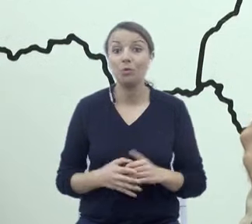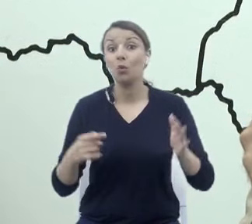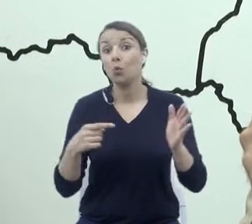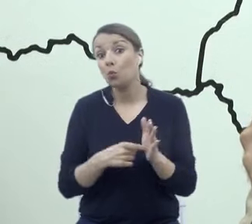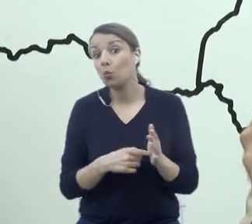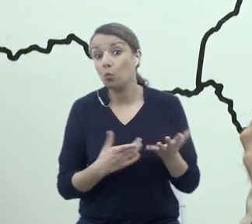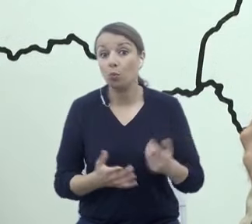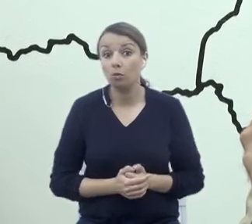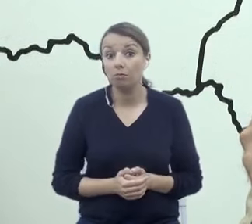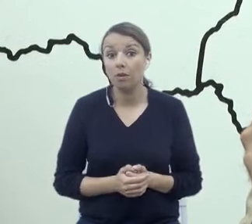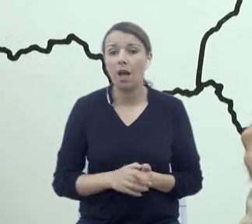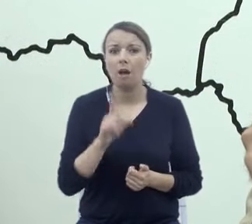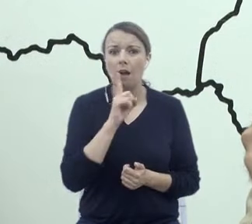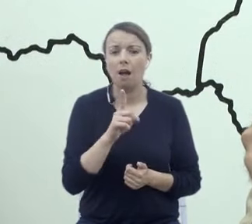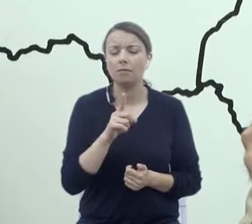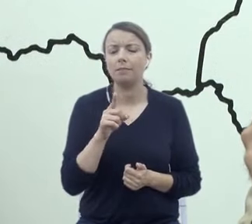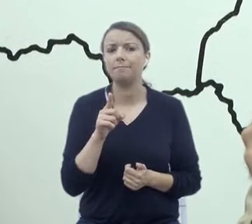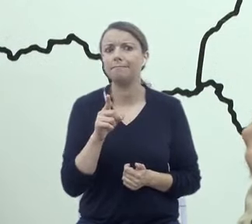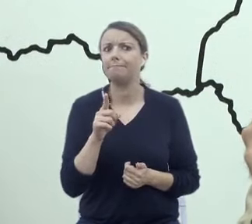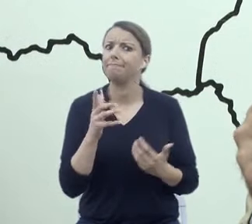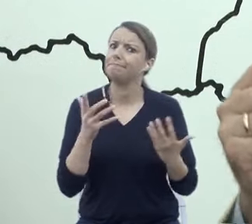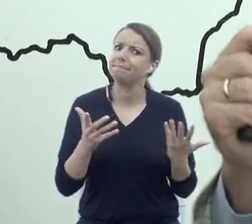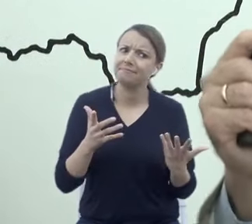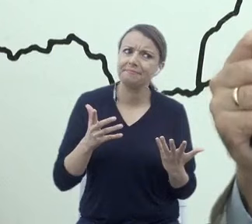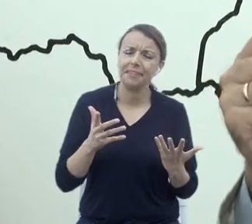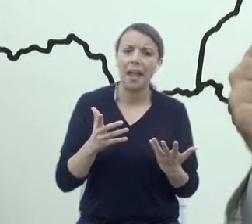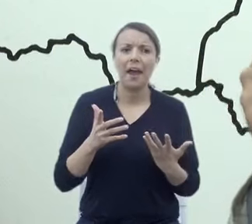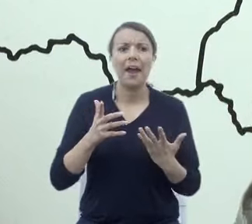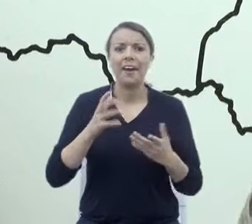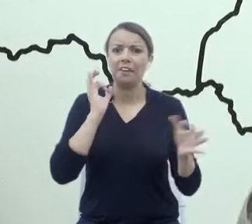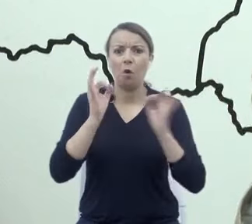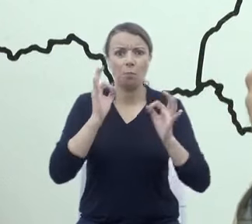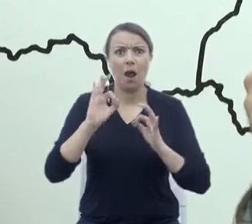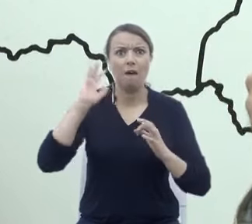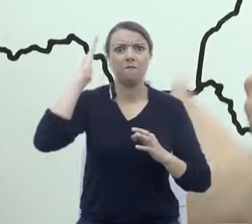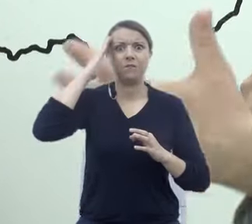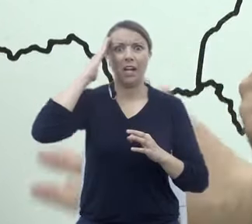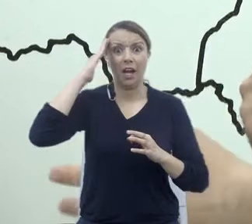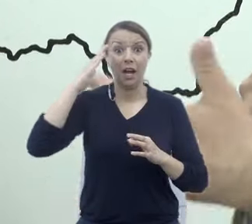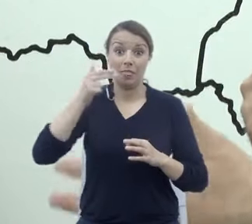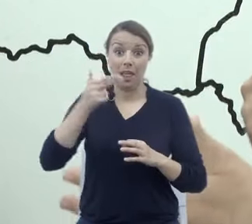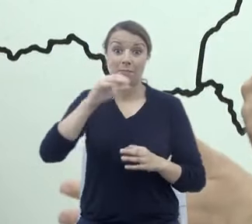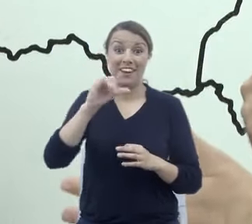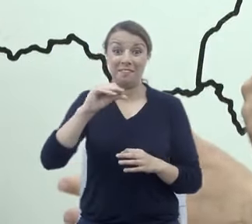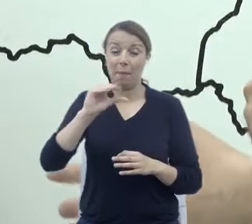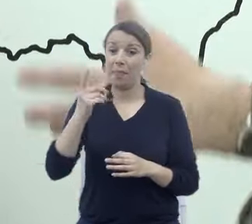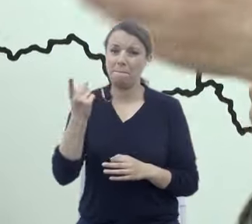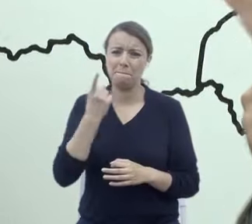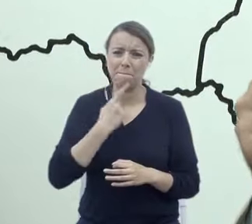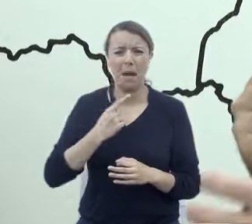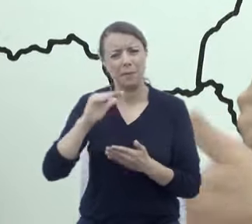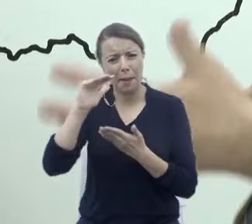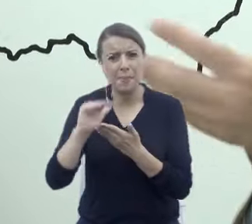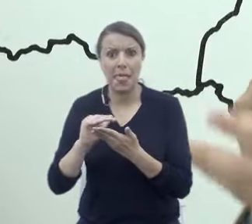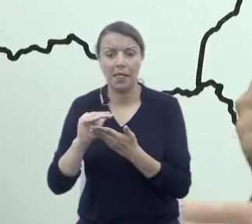stosunkowo najmniej wiemy nadal, chociaż od Jedwabnego pochodzi